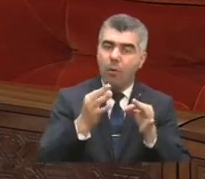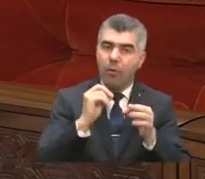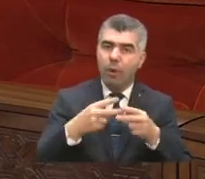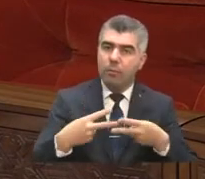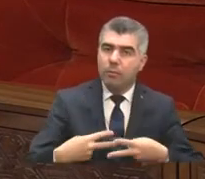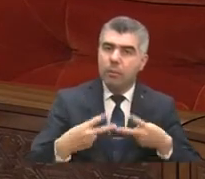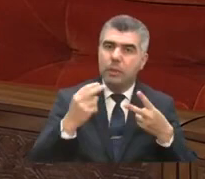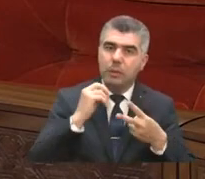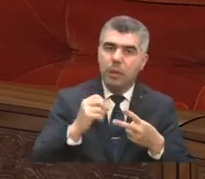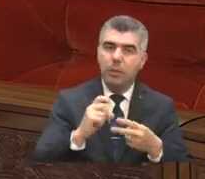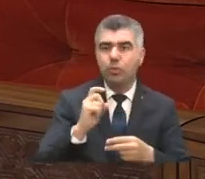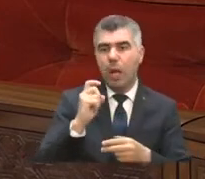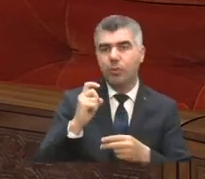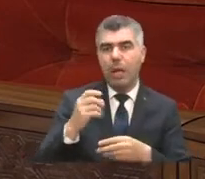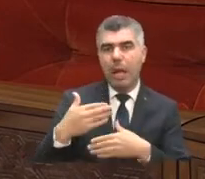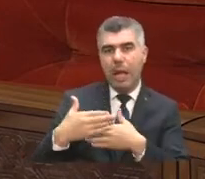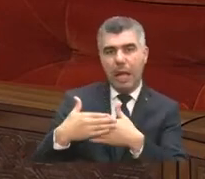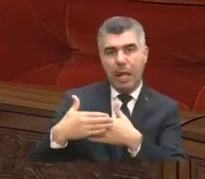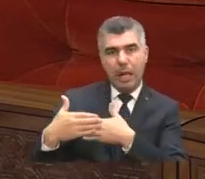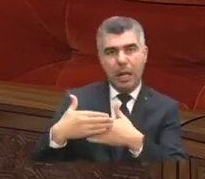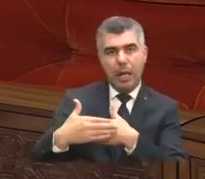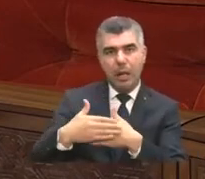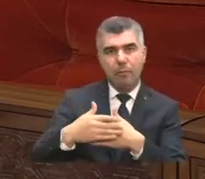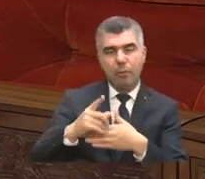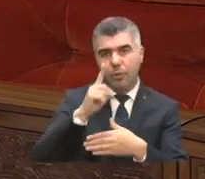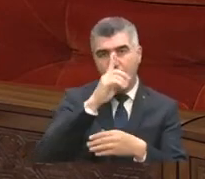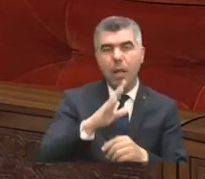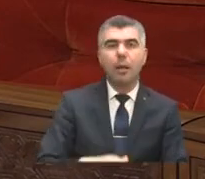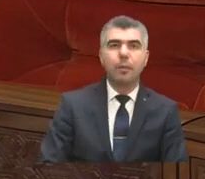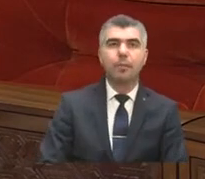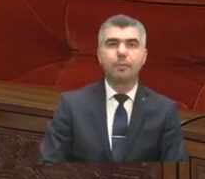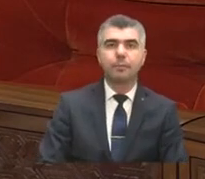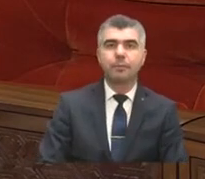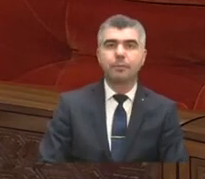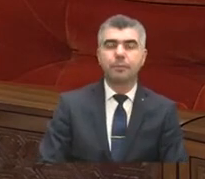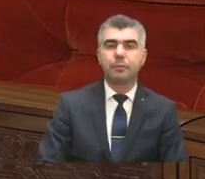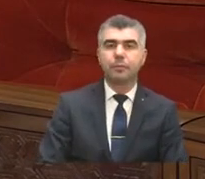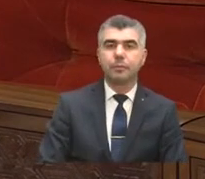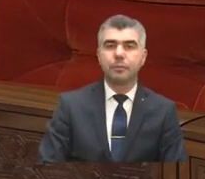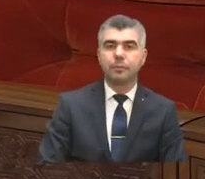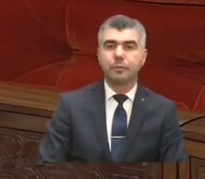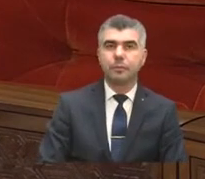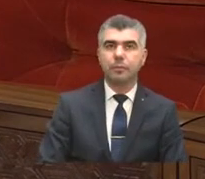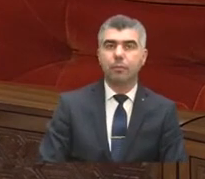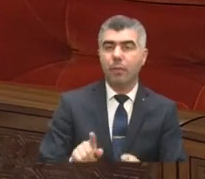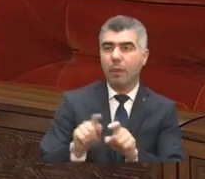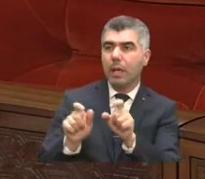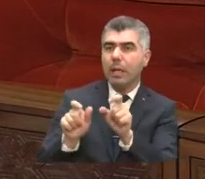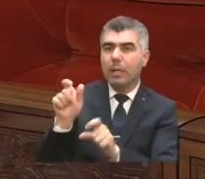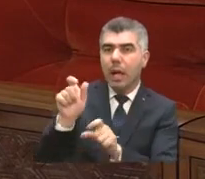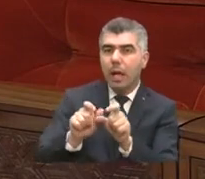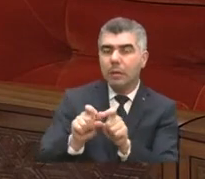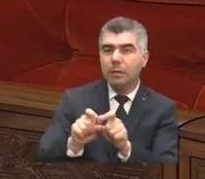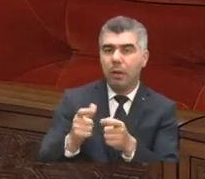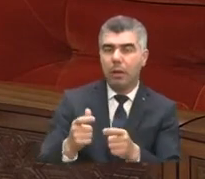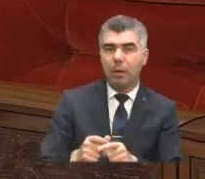الاعلان عنه خلال الاشهر القليله المقبله. وبالطبع يعني هاد الناس اللي متكلفين